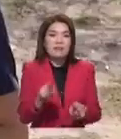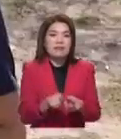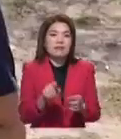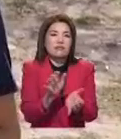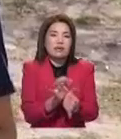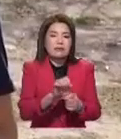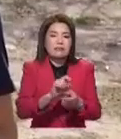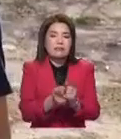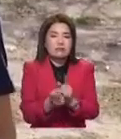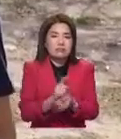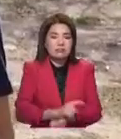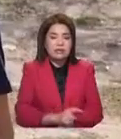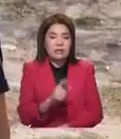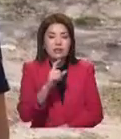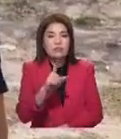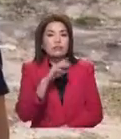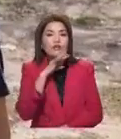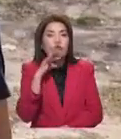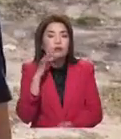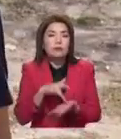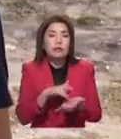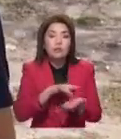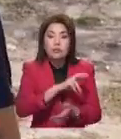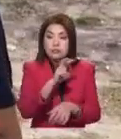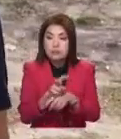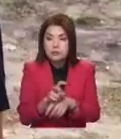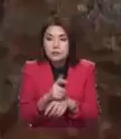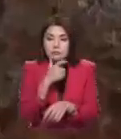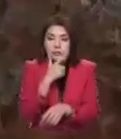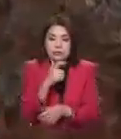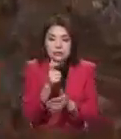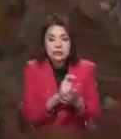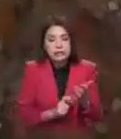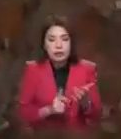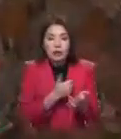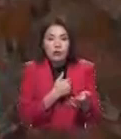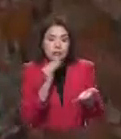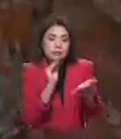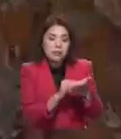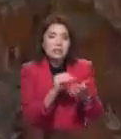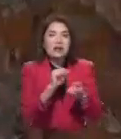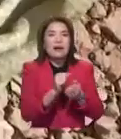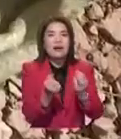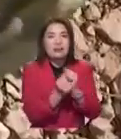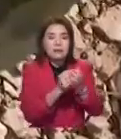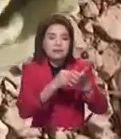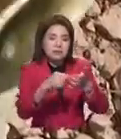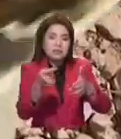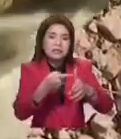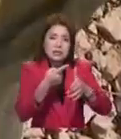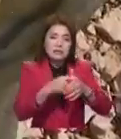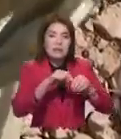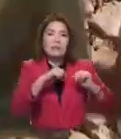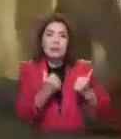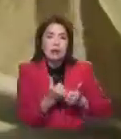Вы сами видите эмоции молодежи. Көптеген туристер өздері туралы естелік жазба қалдырғысы келеді. Жартастарда біреудің есімдері, махаббат